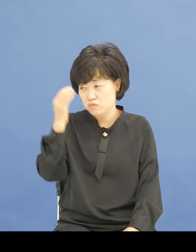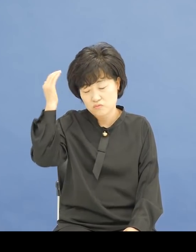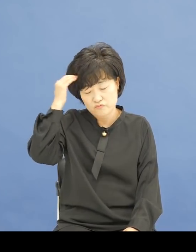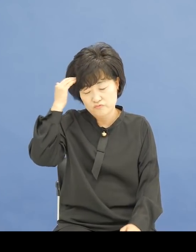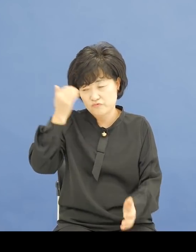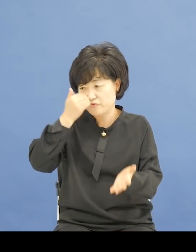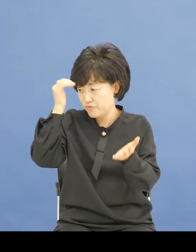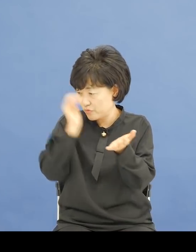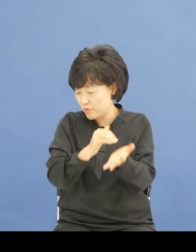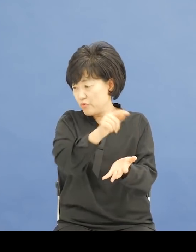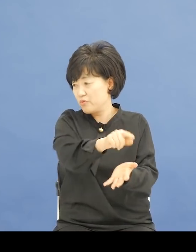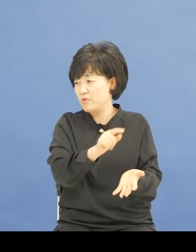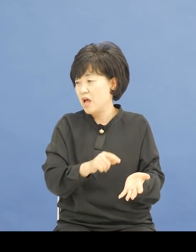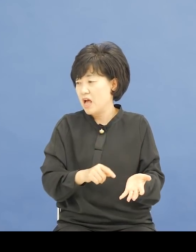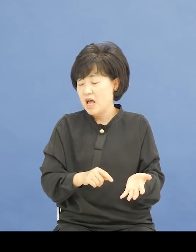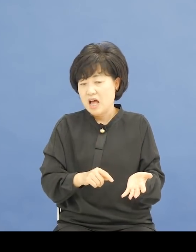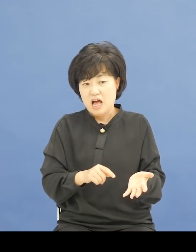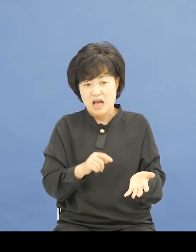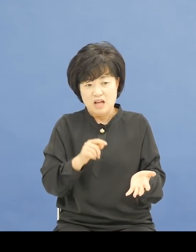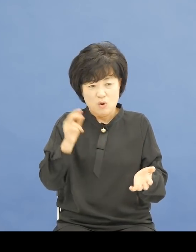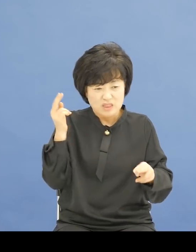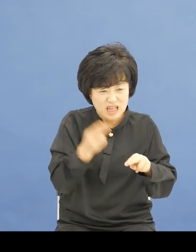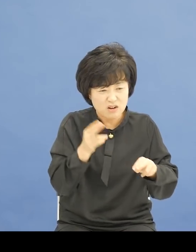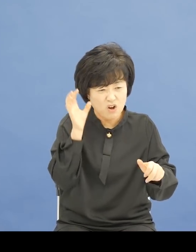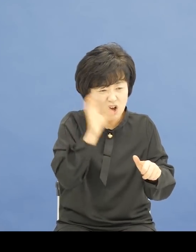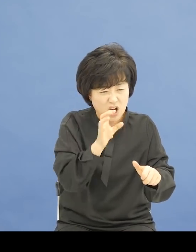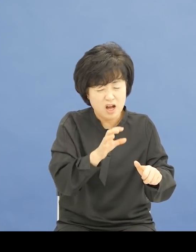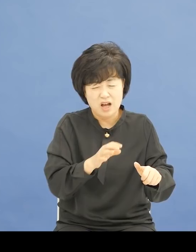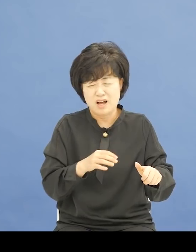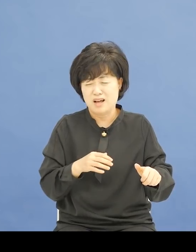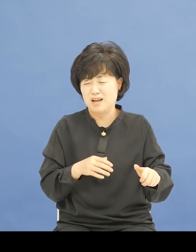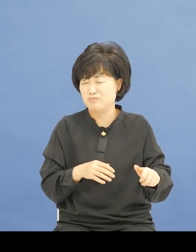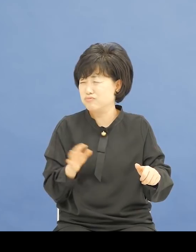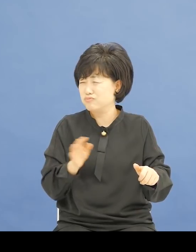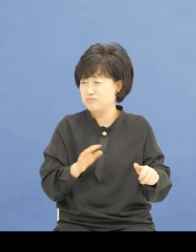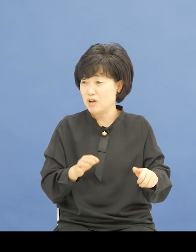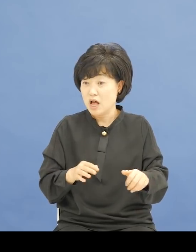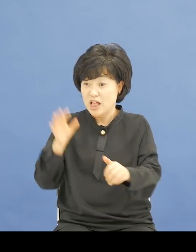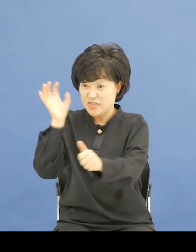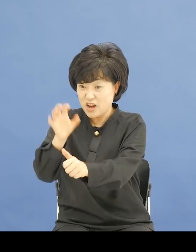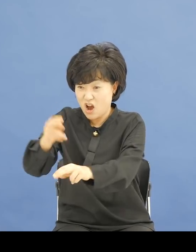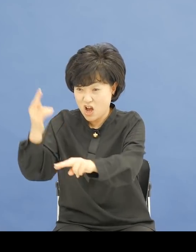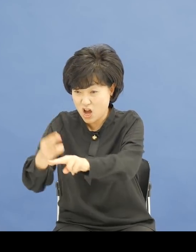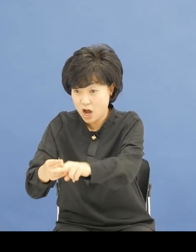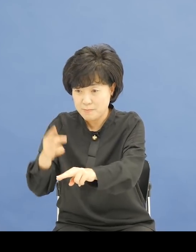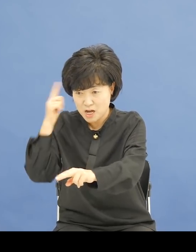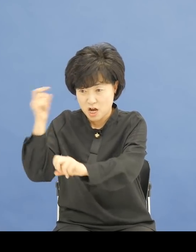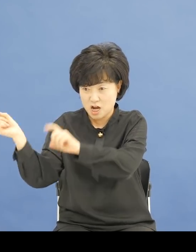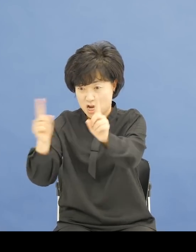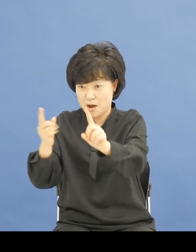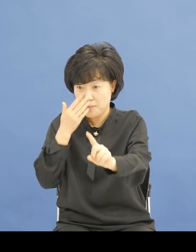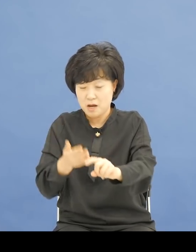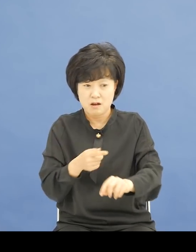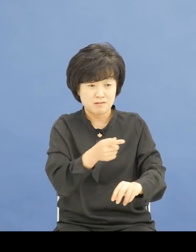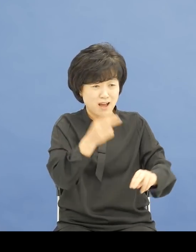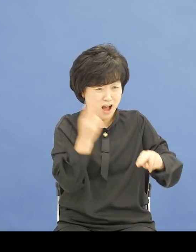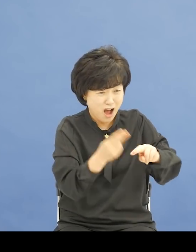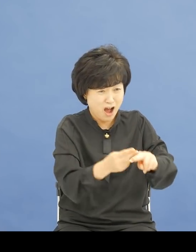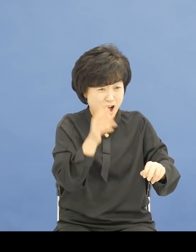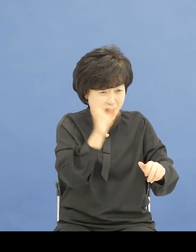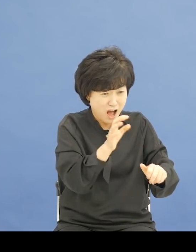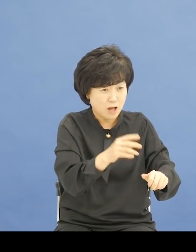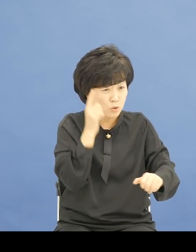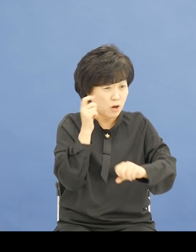어디가 모자라 짓하자는. 내가 재보면 부담스럽다. 아이야. 열심히 안 하면 때리면 되는데 열심히 한데 안 되는 걸 선생님이 뭐라 할 수가